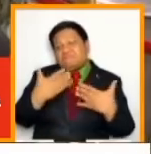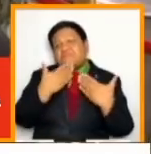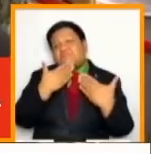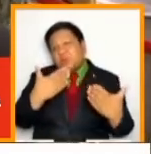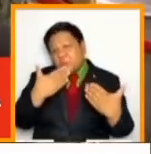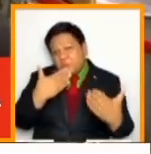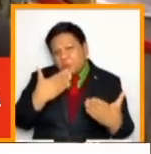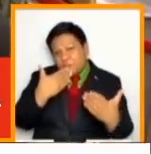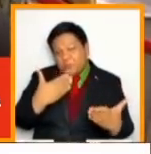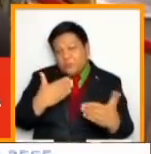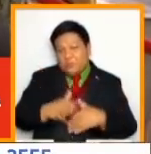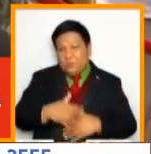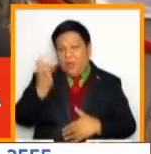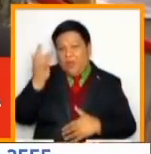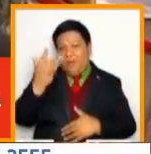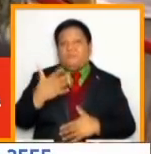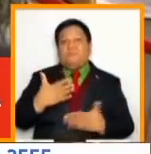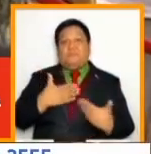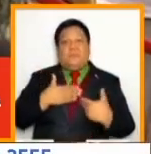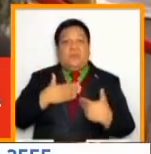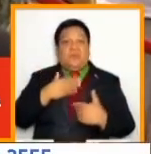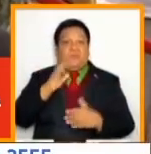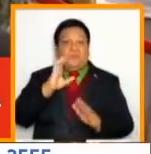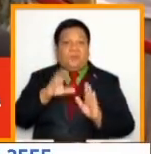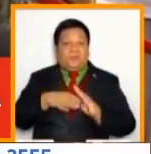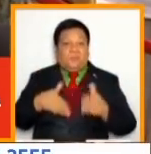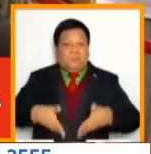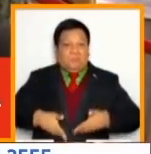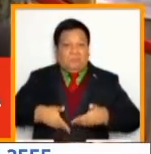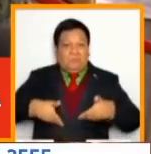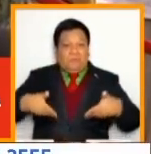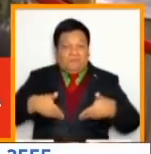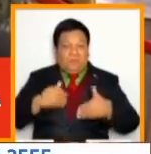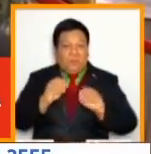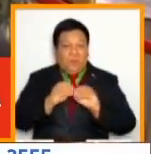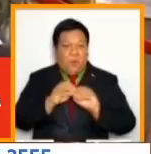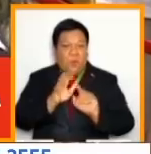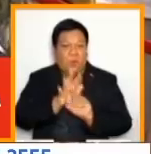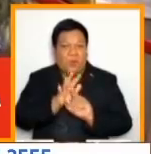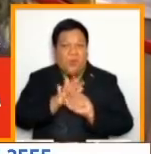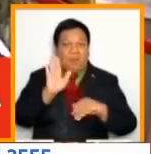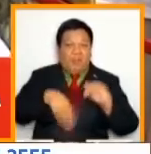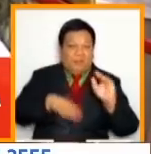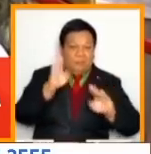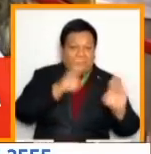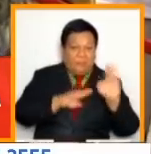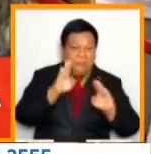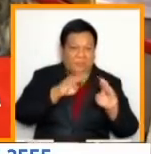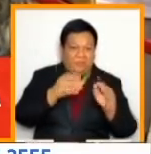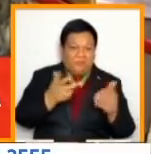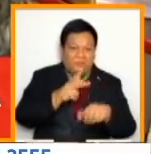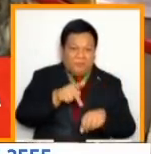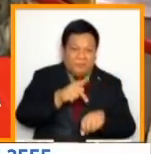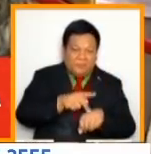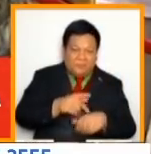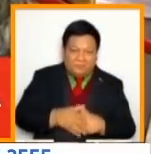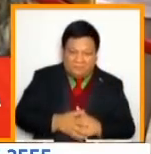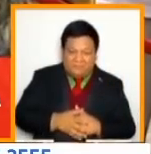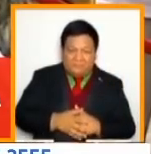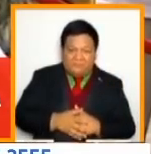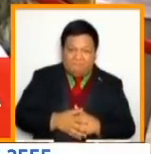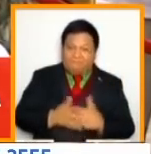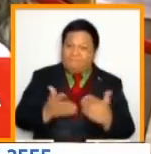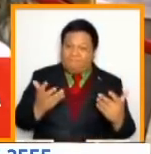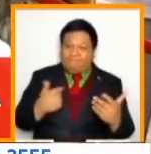kasi mas attractive yung aking brief kaysa sa problema ng bayan. So, I'm